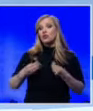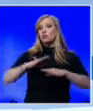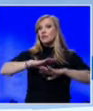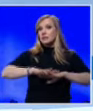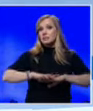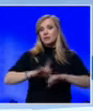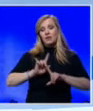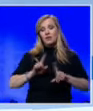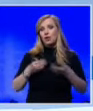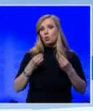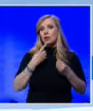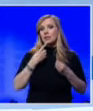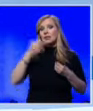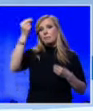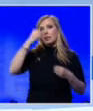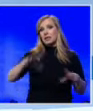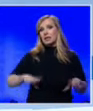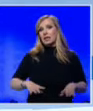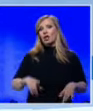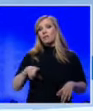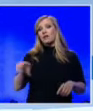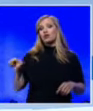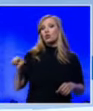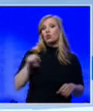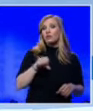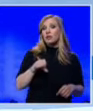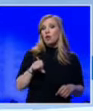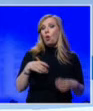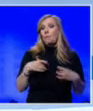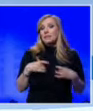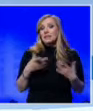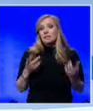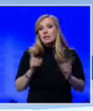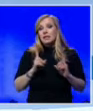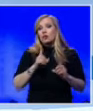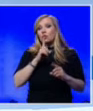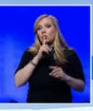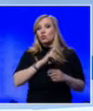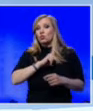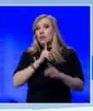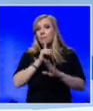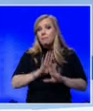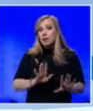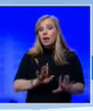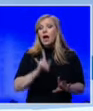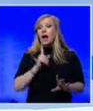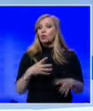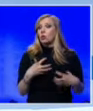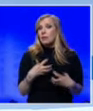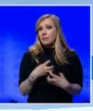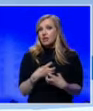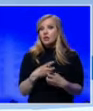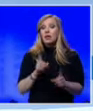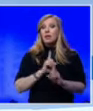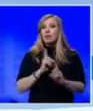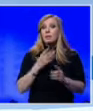българските граждани, но това ще доведе до, опасявам се, не до социален мир, а до социално напрежение.